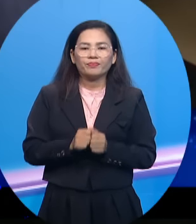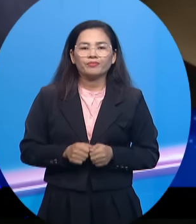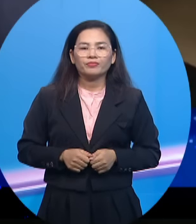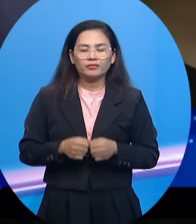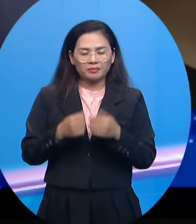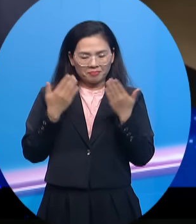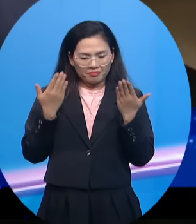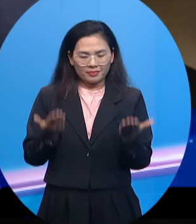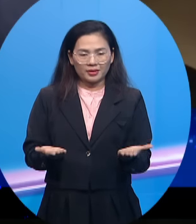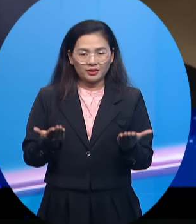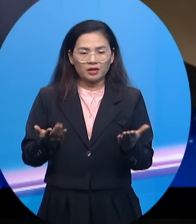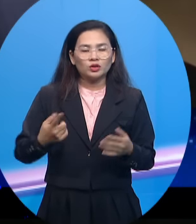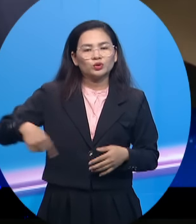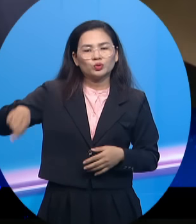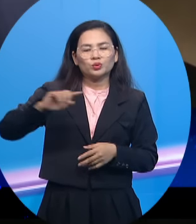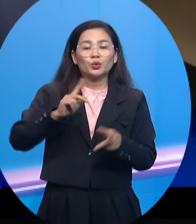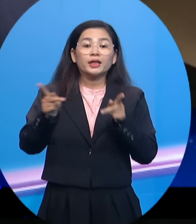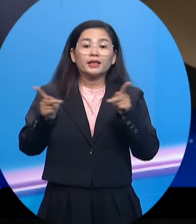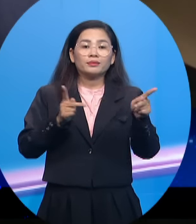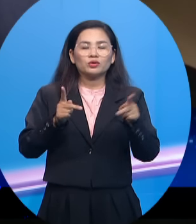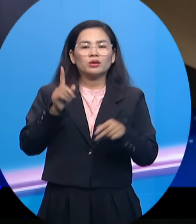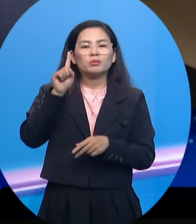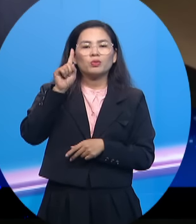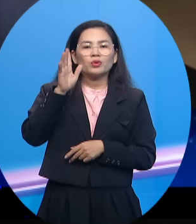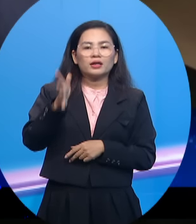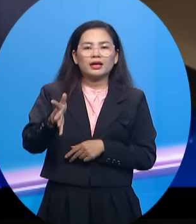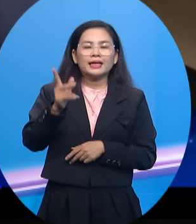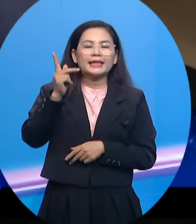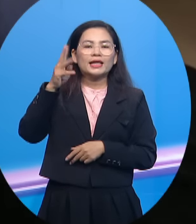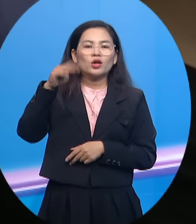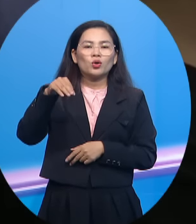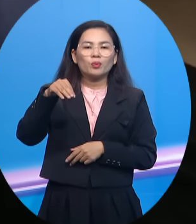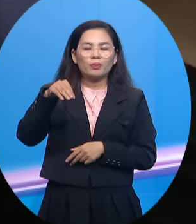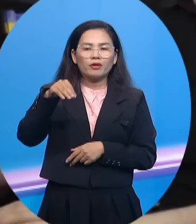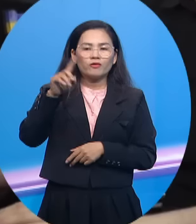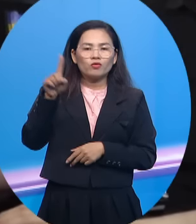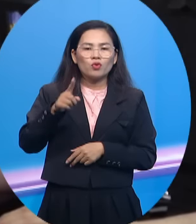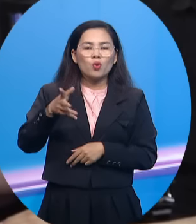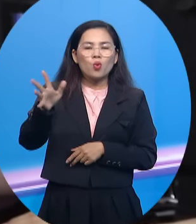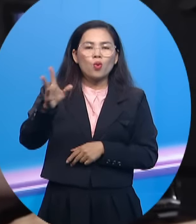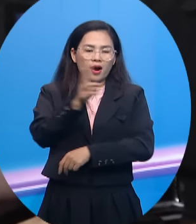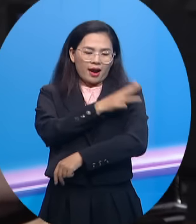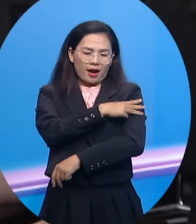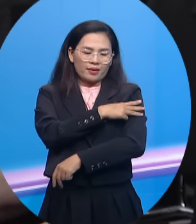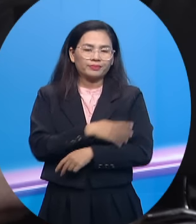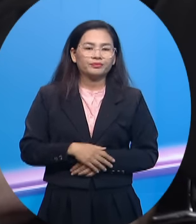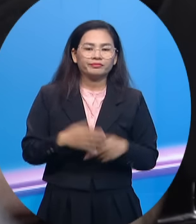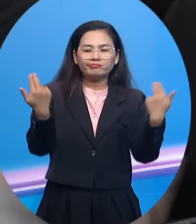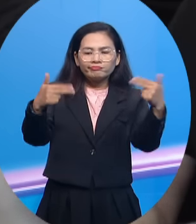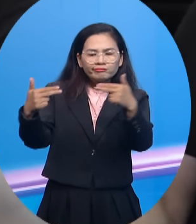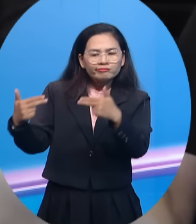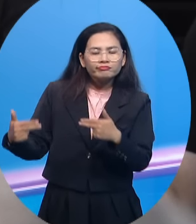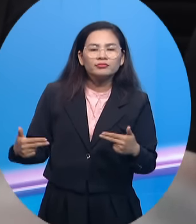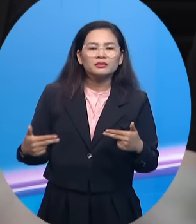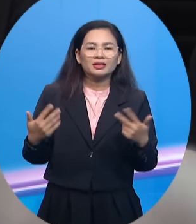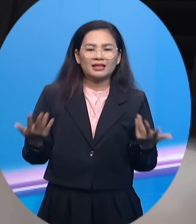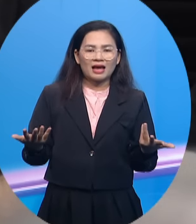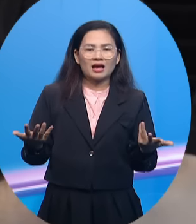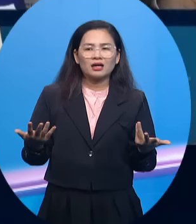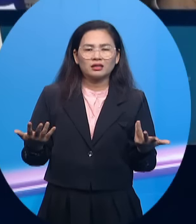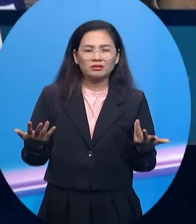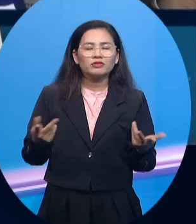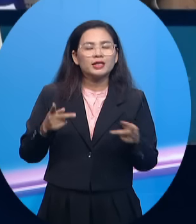đến thời điểm hiện tại, chúng tôi đang kiểm soát khoảng 1.000 km vuông của Nga. Giao tranh xảy ra trên toàn bộ tiền tuyến, tình hình vẫn đang